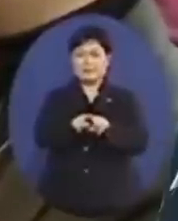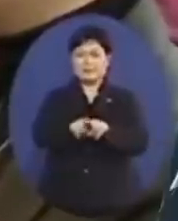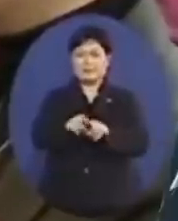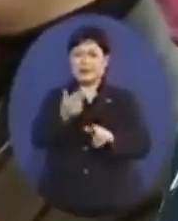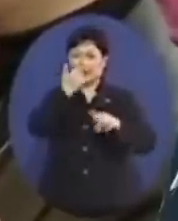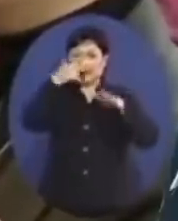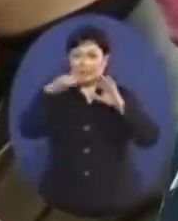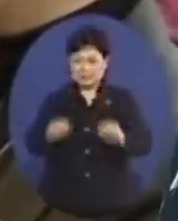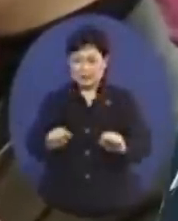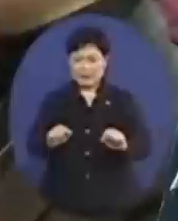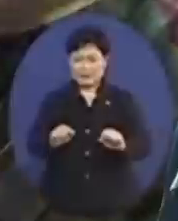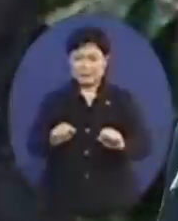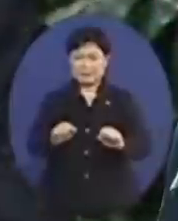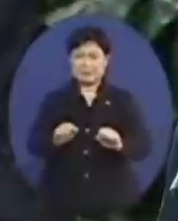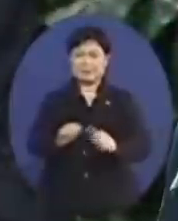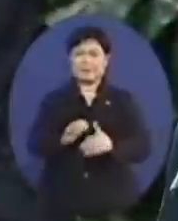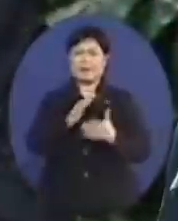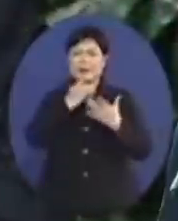살았습니다.